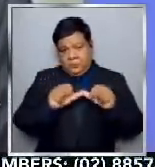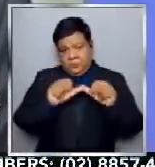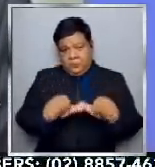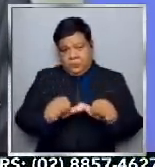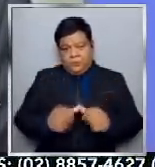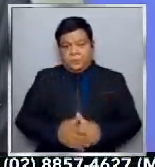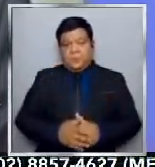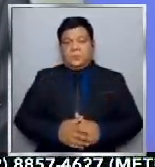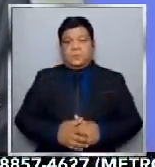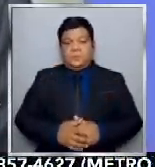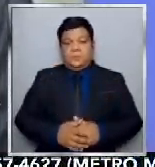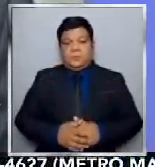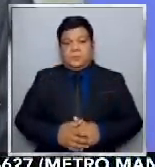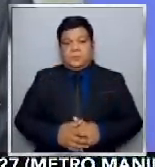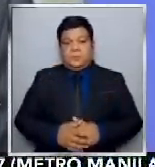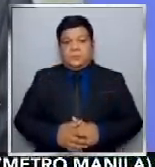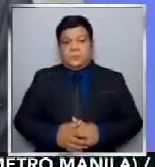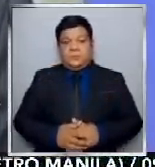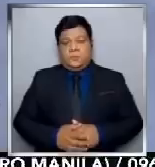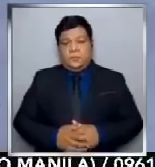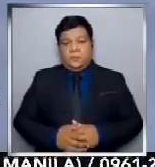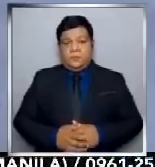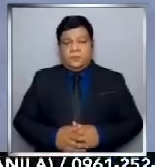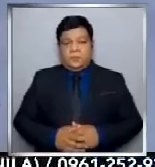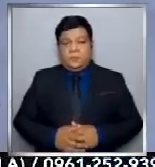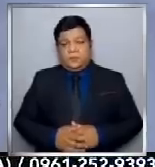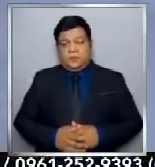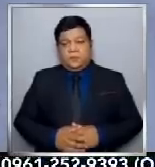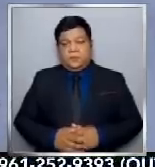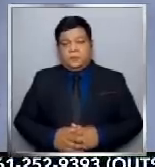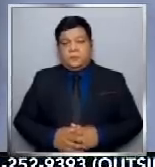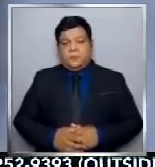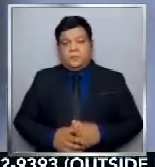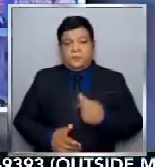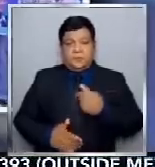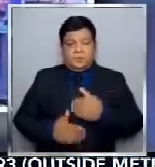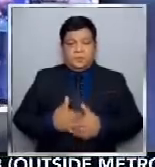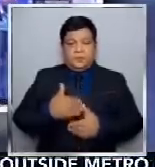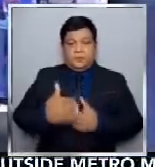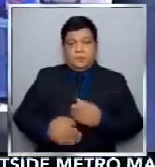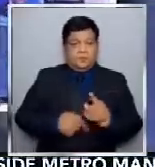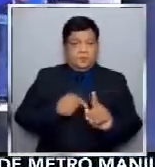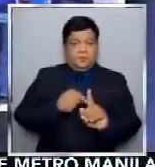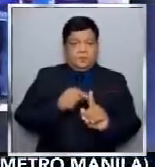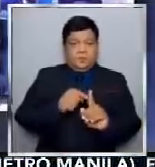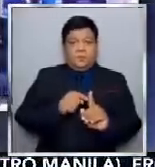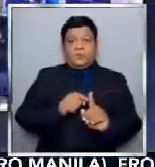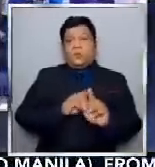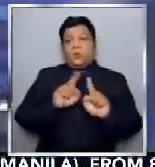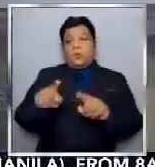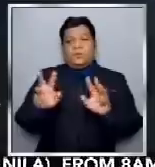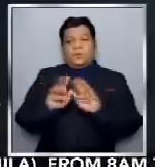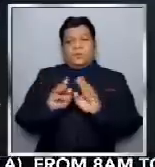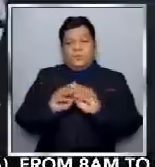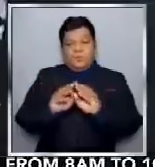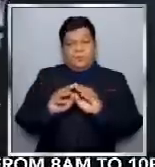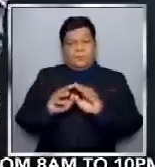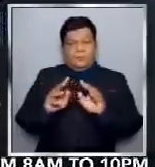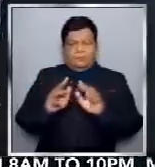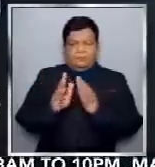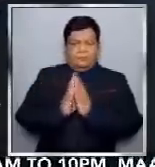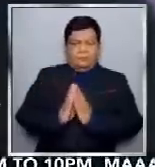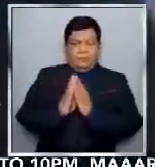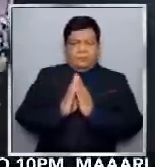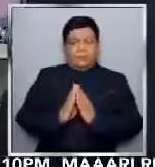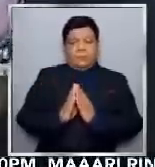our Republic of the Philippines. Dumalo rin si Montemayor sa isang prayer meeting. Nagsagawa rin ng meeting de avance ang tandem ni na